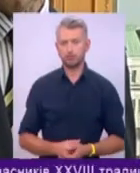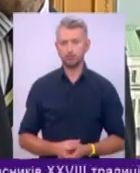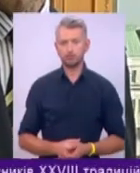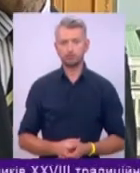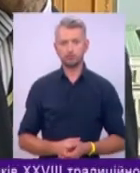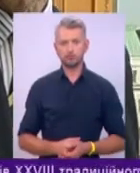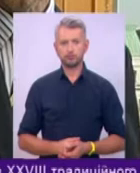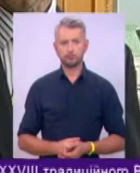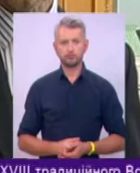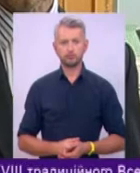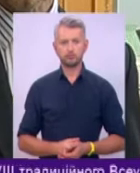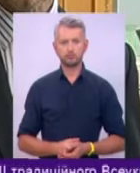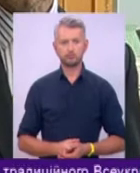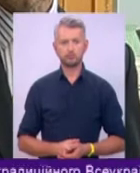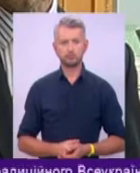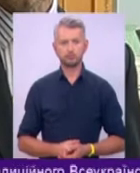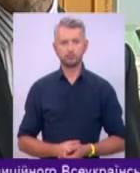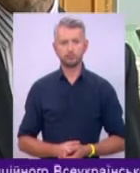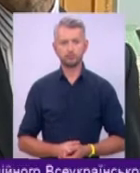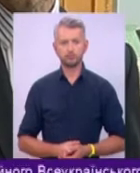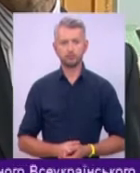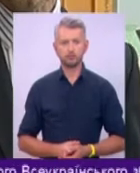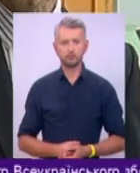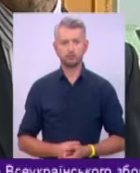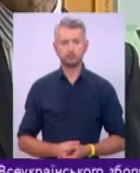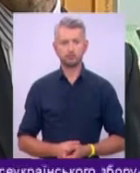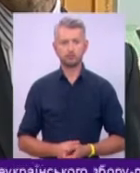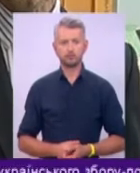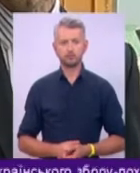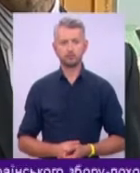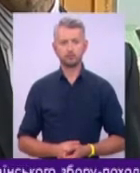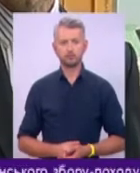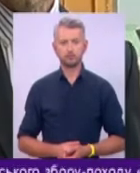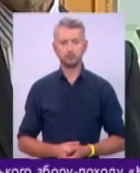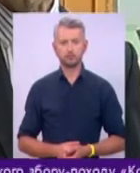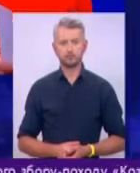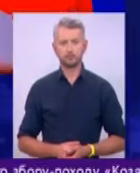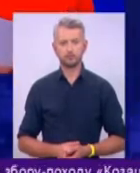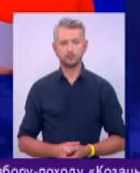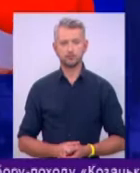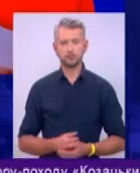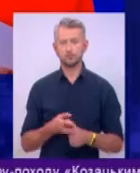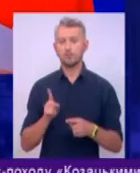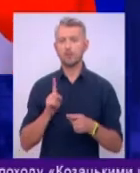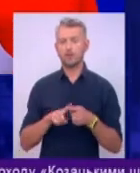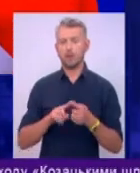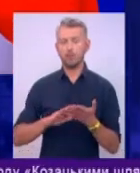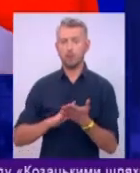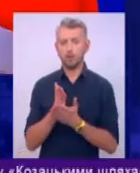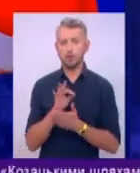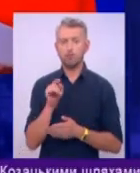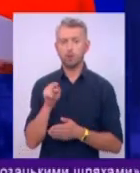has been expressed by all of the senior U.S. leadership, all the way up to the president, and including Ambassador Volker. І ця політика, про